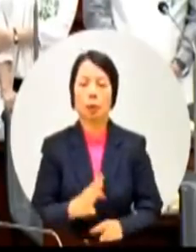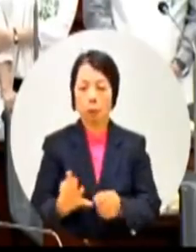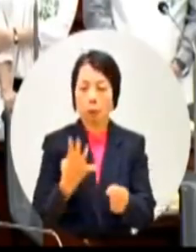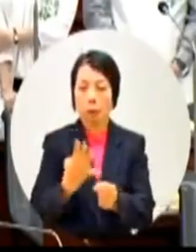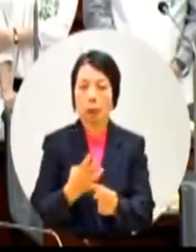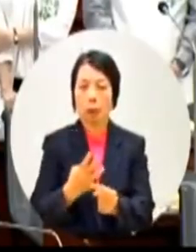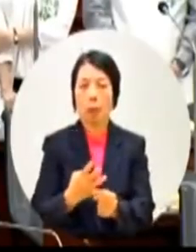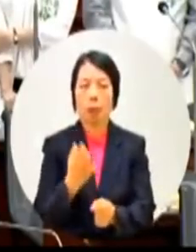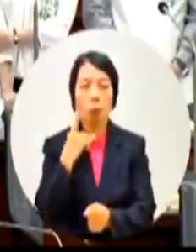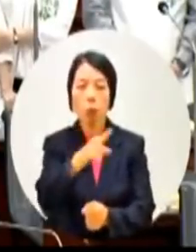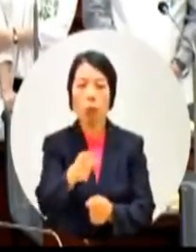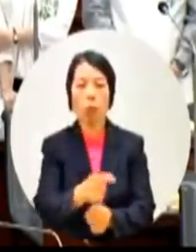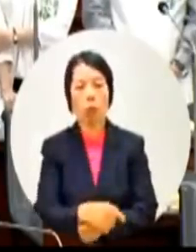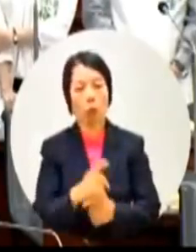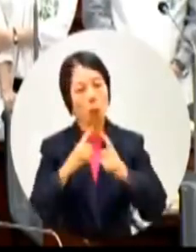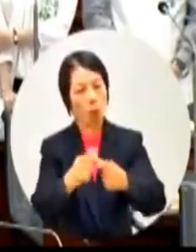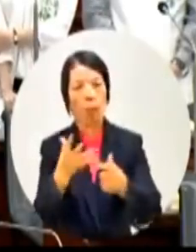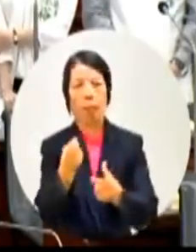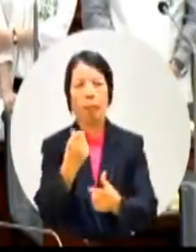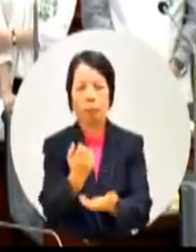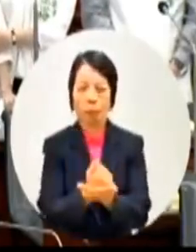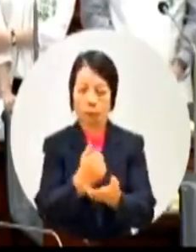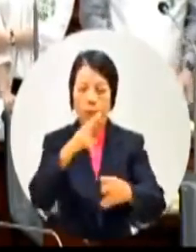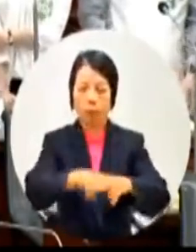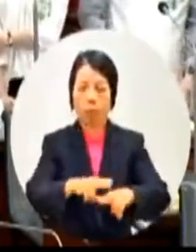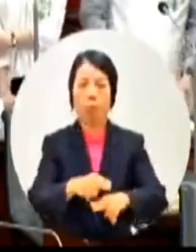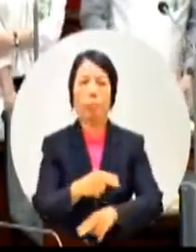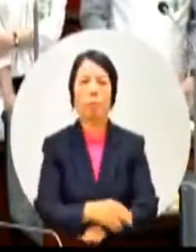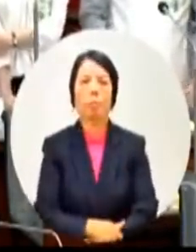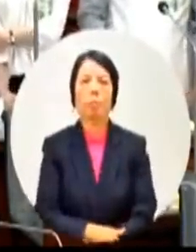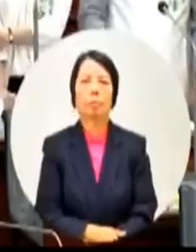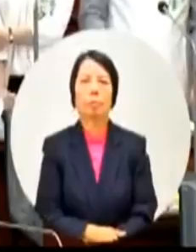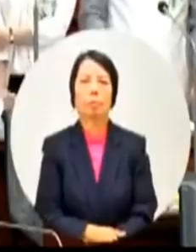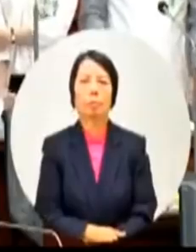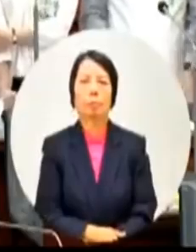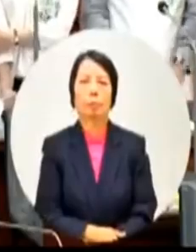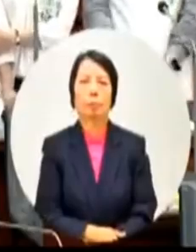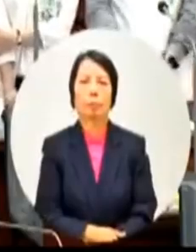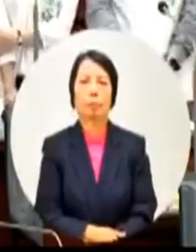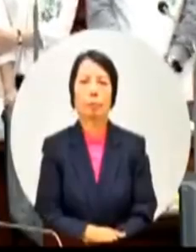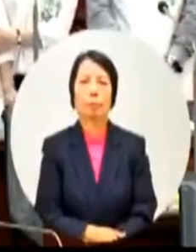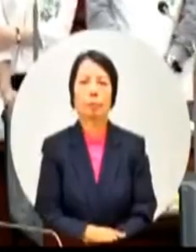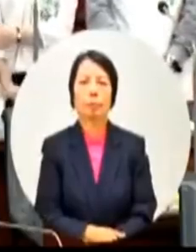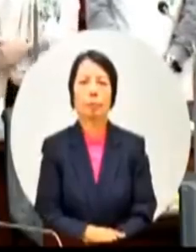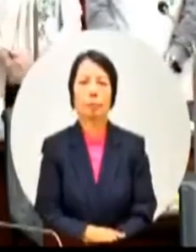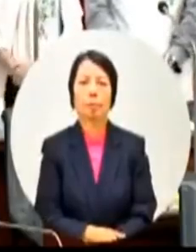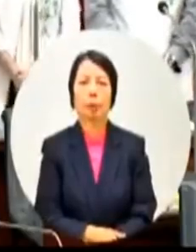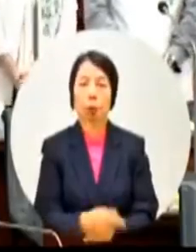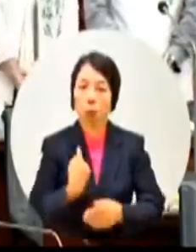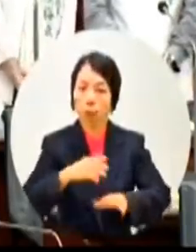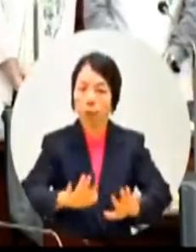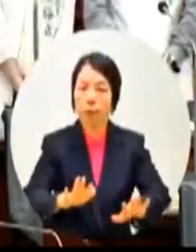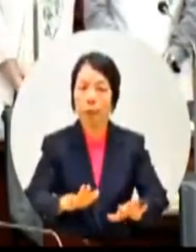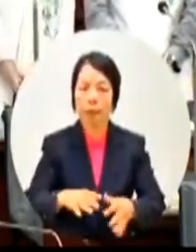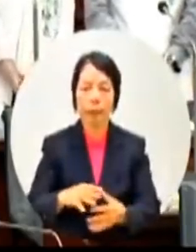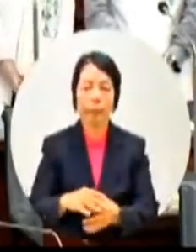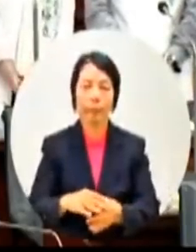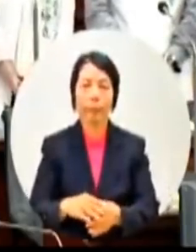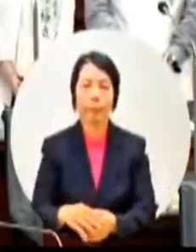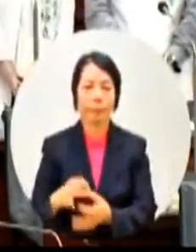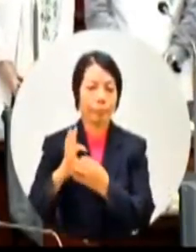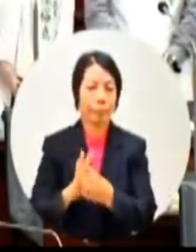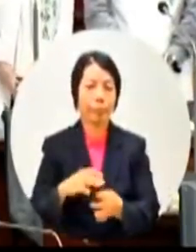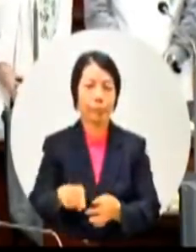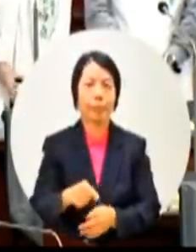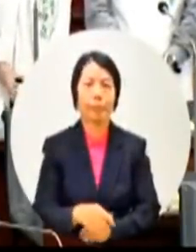坐。啊，你请坐来，好。那么我即马刷的开始吼，市长你讲过哦，阮十